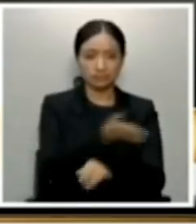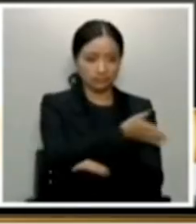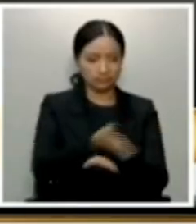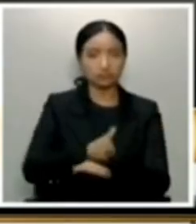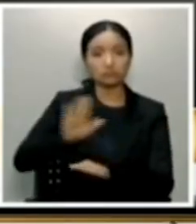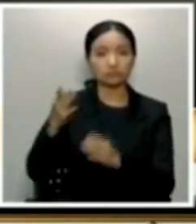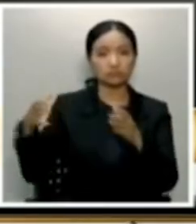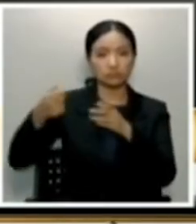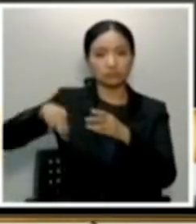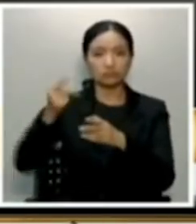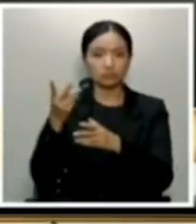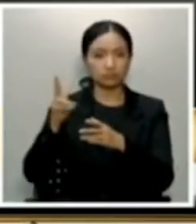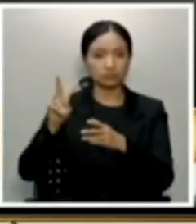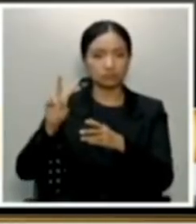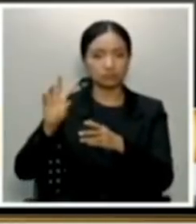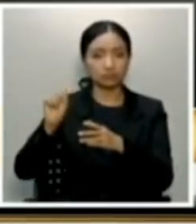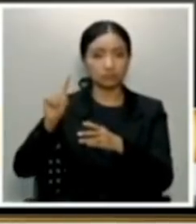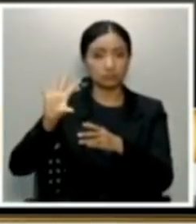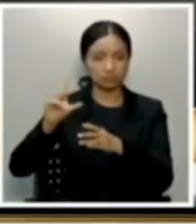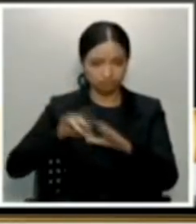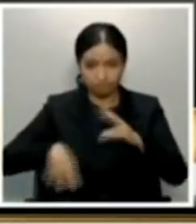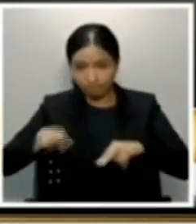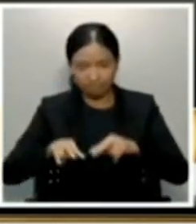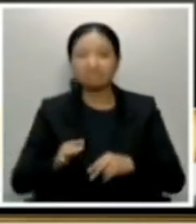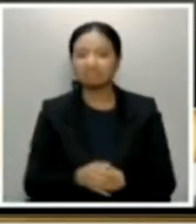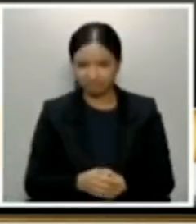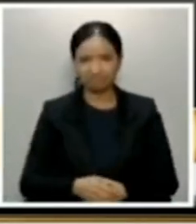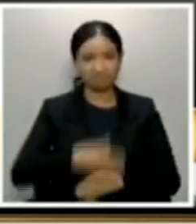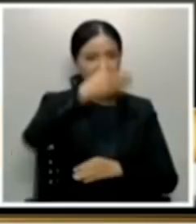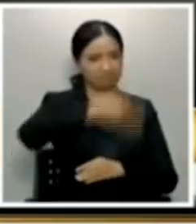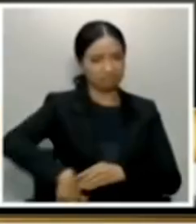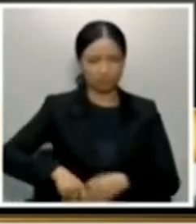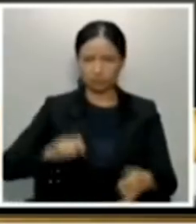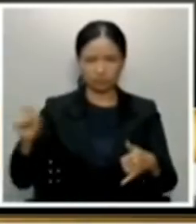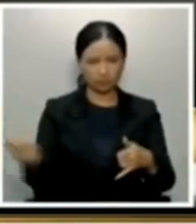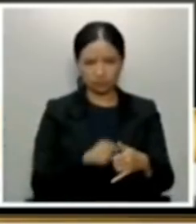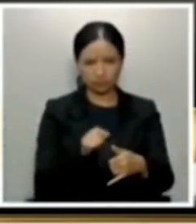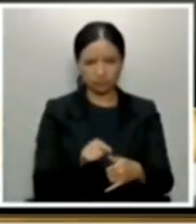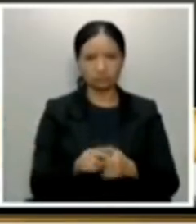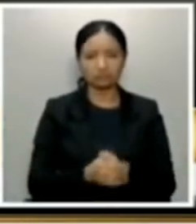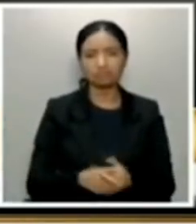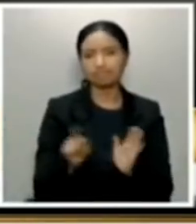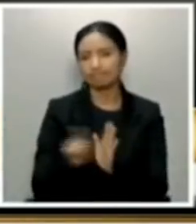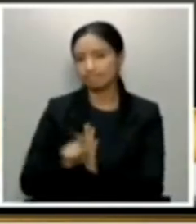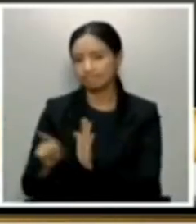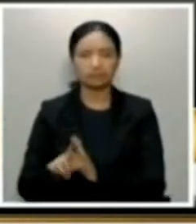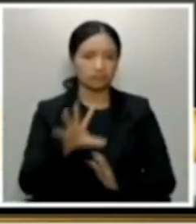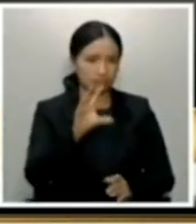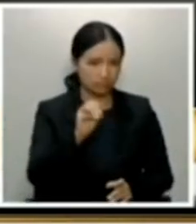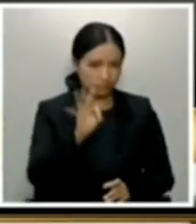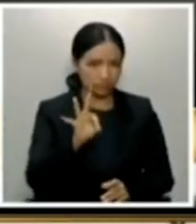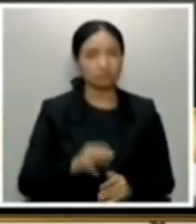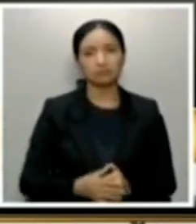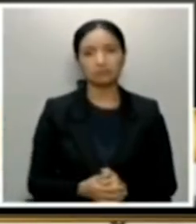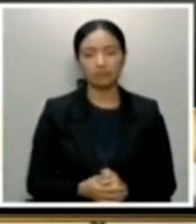ช.มีการปิดกั้นลงโทษสื่ออย่างน้อย59ครั้งในบรรดา